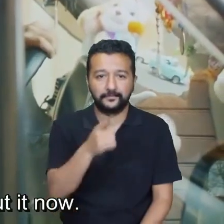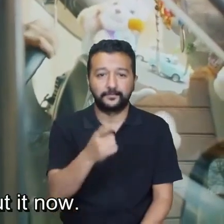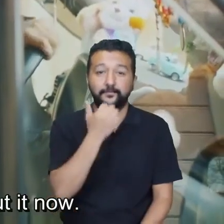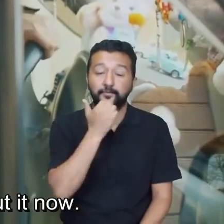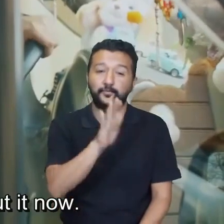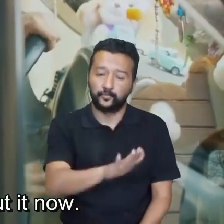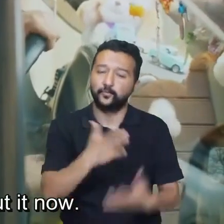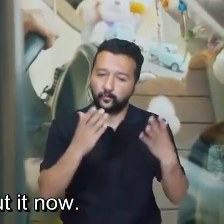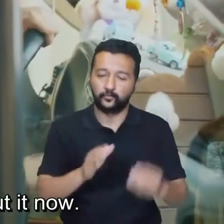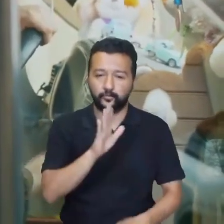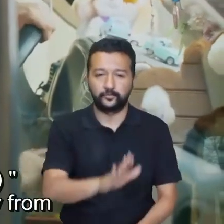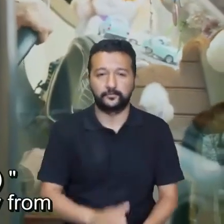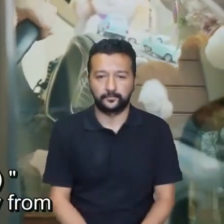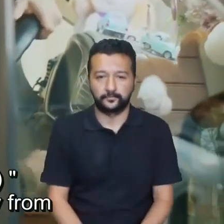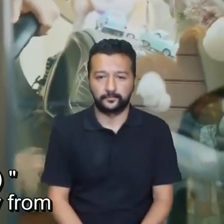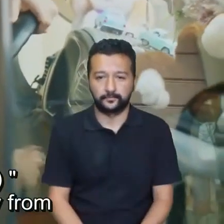buldu şimdi koyacak bir yer.